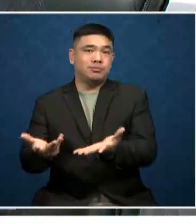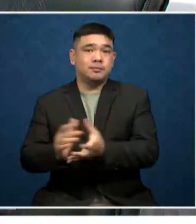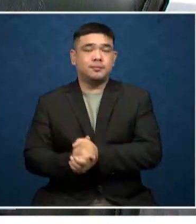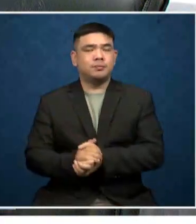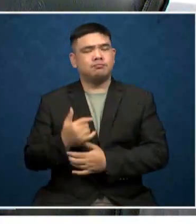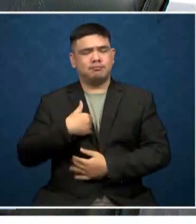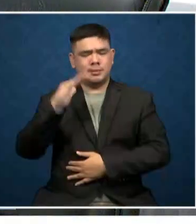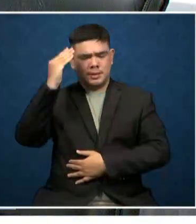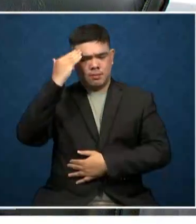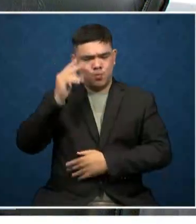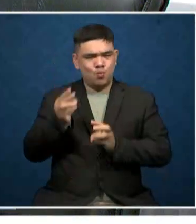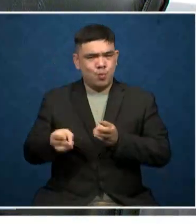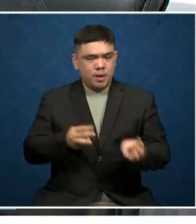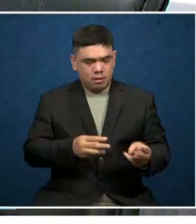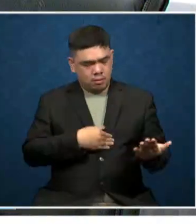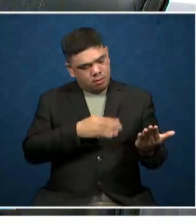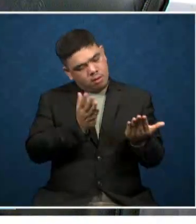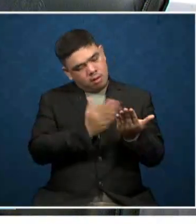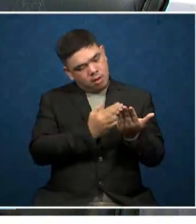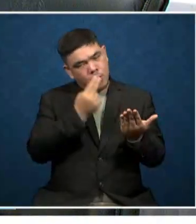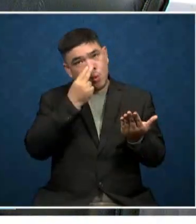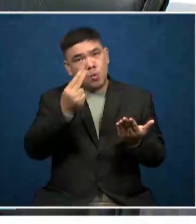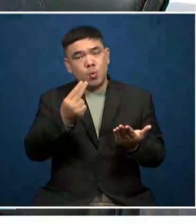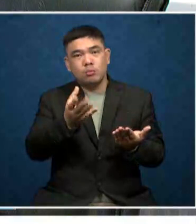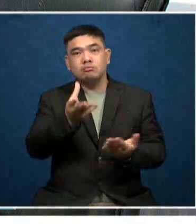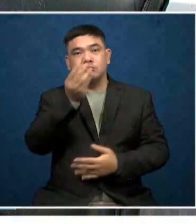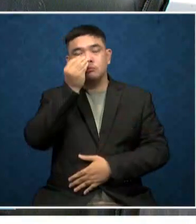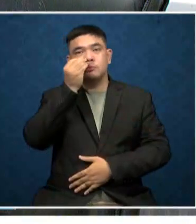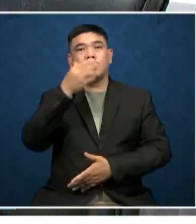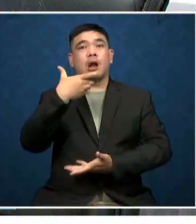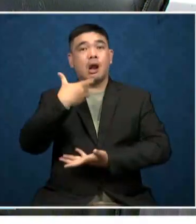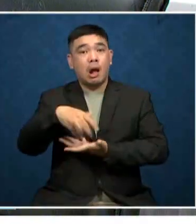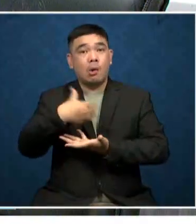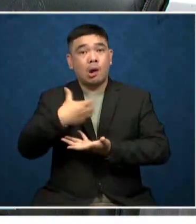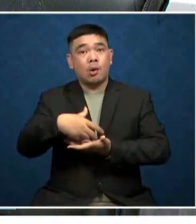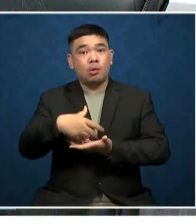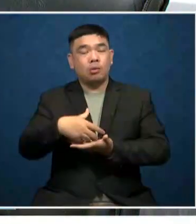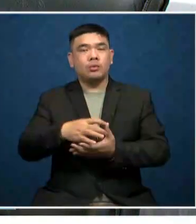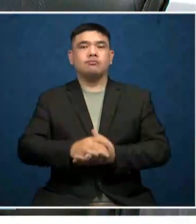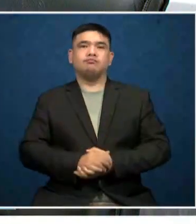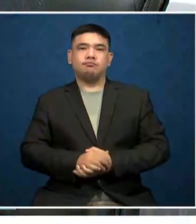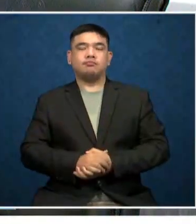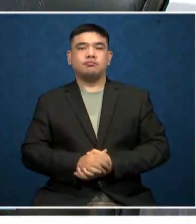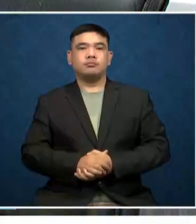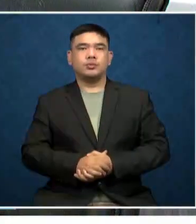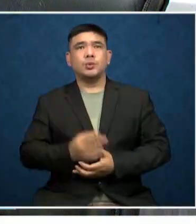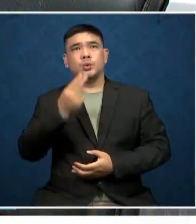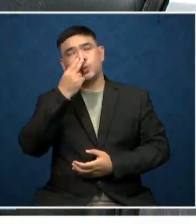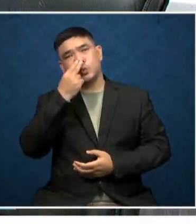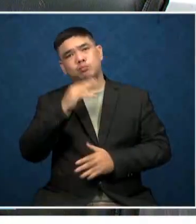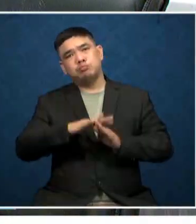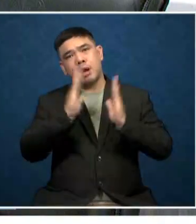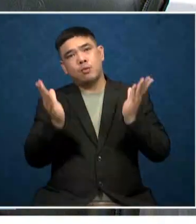ผมก็ไม่ทราบนะนะเพราะว่าอ่านเ่อฟังเอ่อที่ท่านนำเสนอมาเี่ก็ดูใน